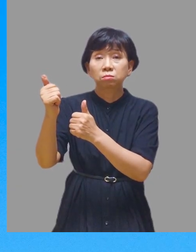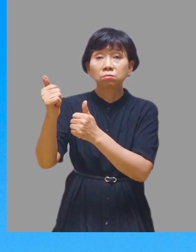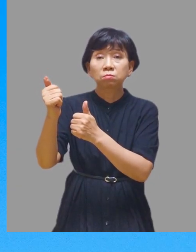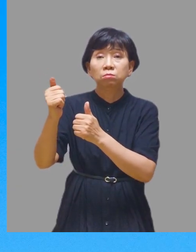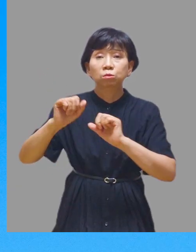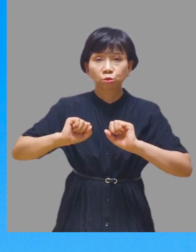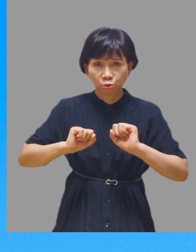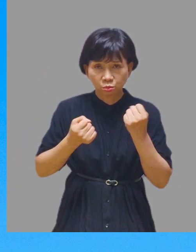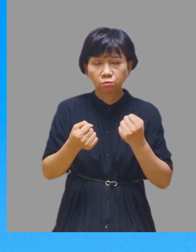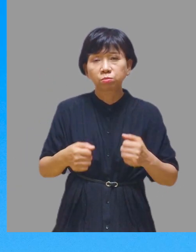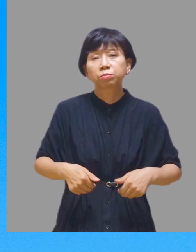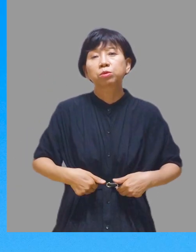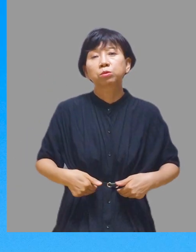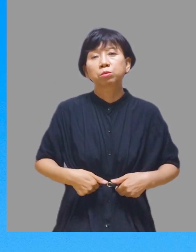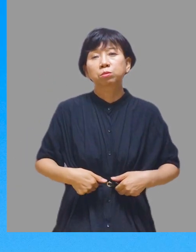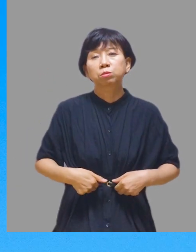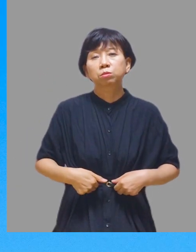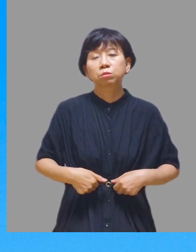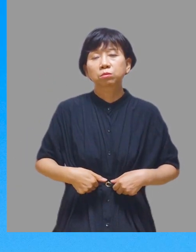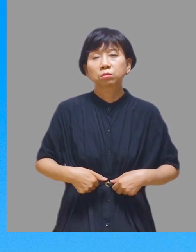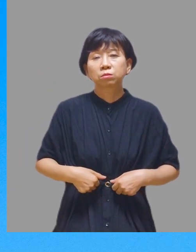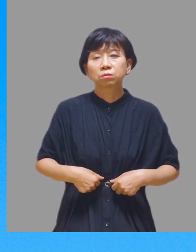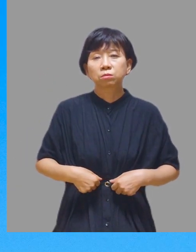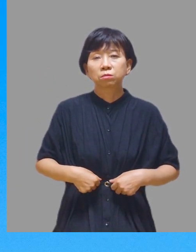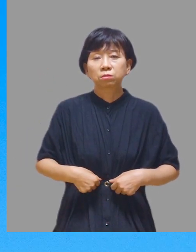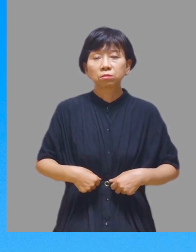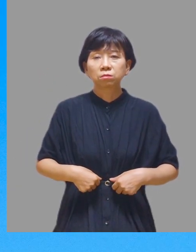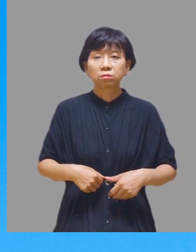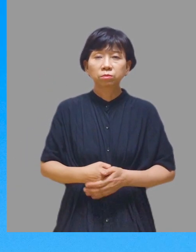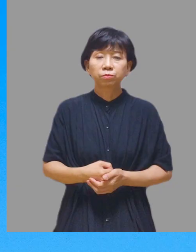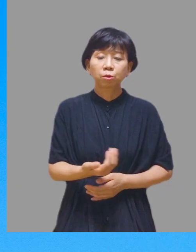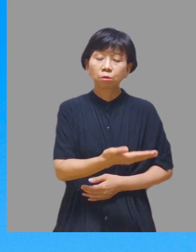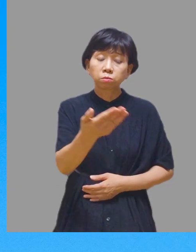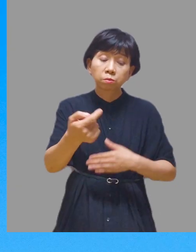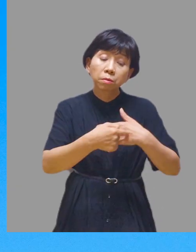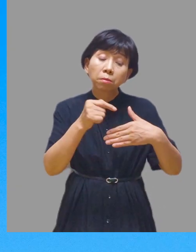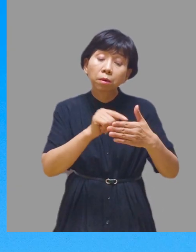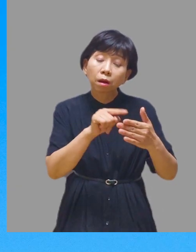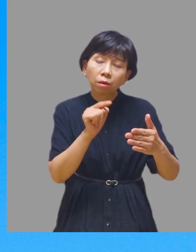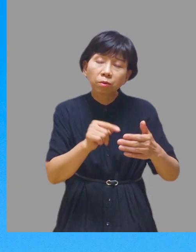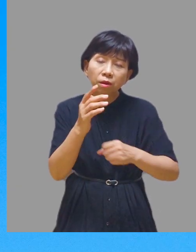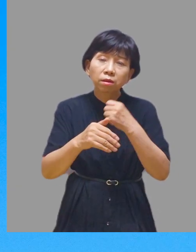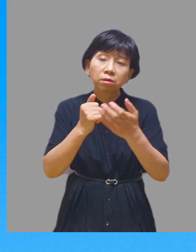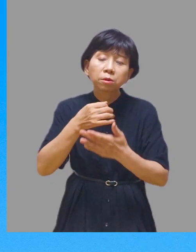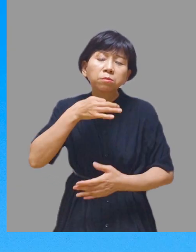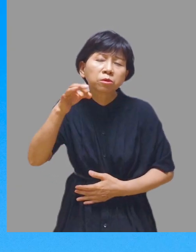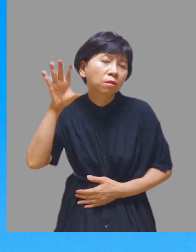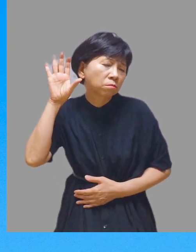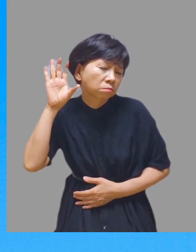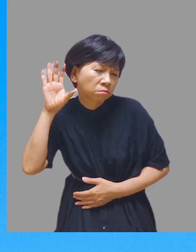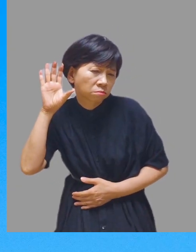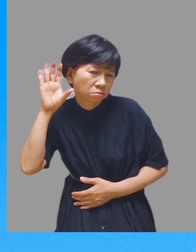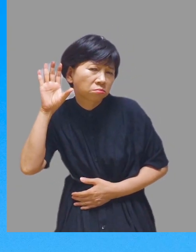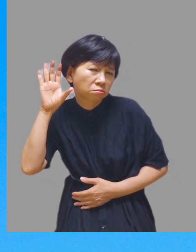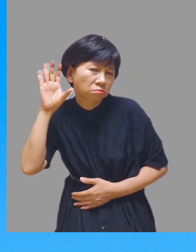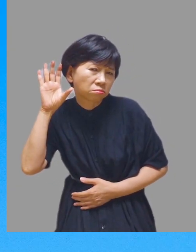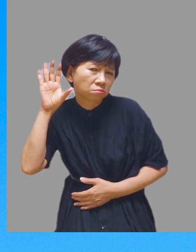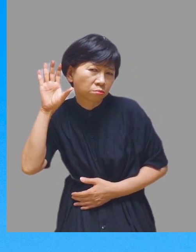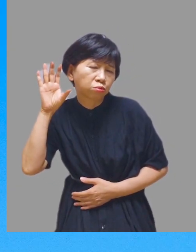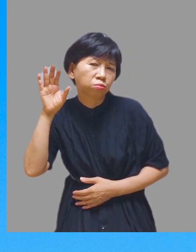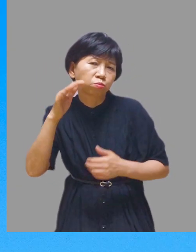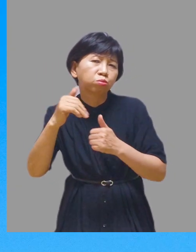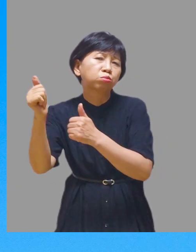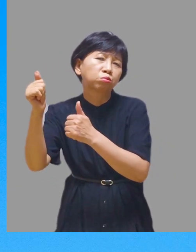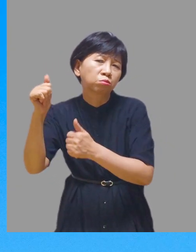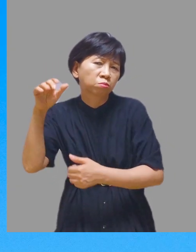하나님의 음성이 여러분 가운데 심령에 들릴 수도 있어요. 누군가, 옆에 분